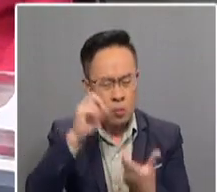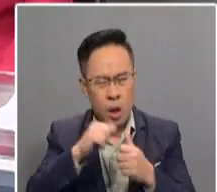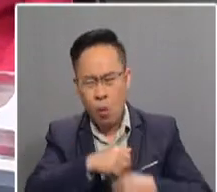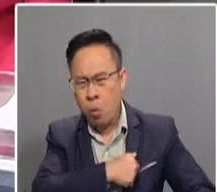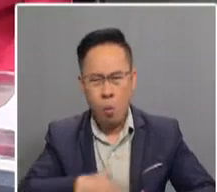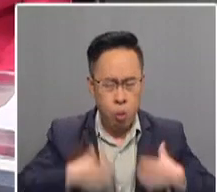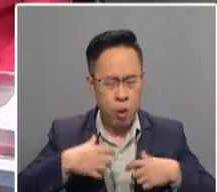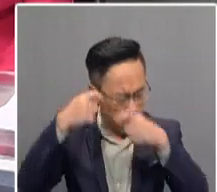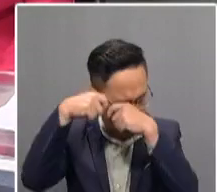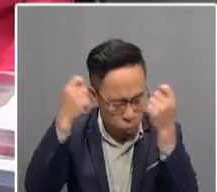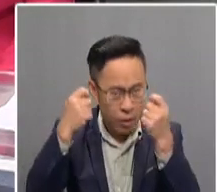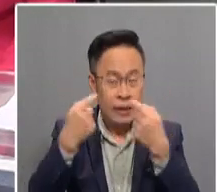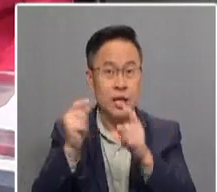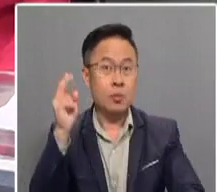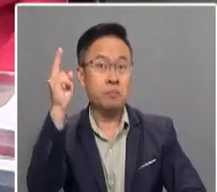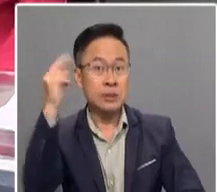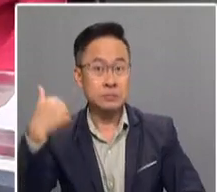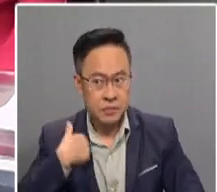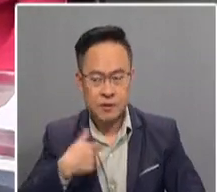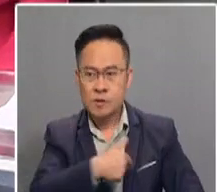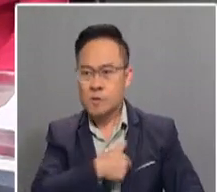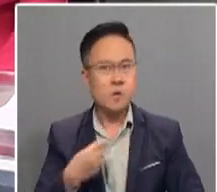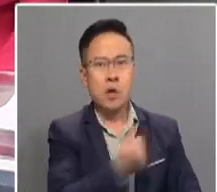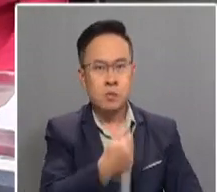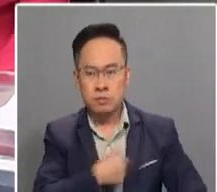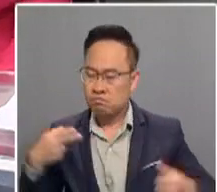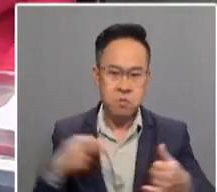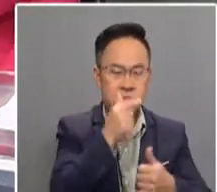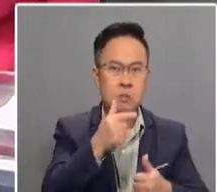แล้วถ้าเรามีปืนอยู่ในอาวุธอยู่มันจะเกิดเหตุการณ์แบบนี้ได้ทุกเมื่อต้องคำนึงไว้แบบนี้ด้วยนะคะ ใช่ครับ